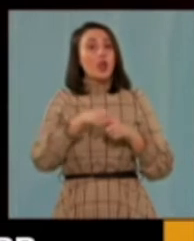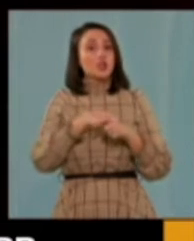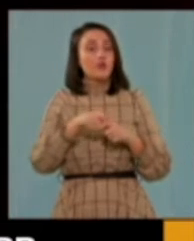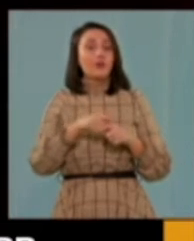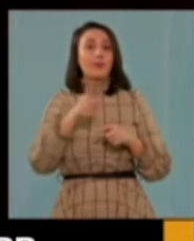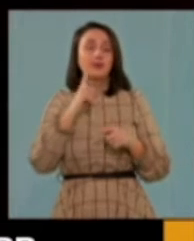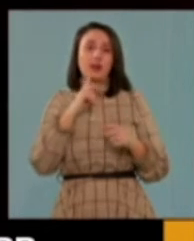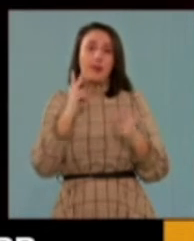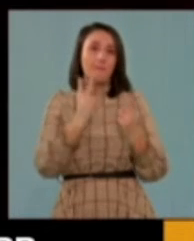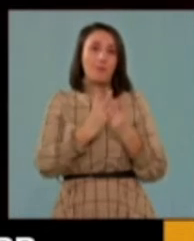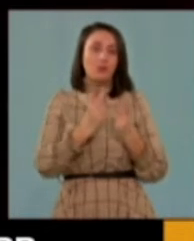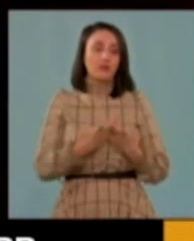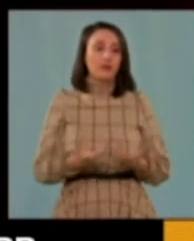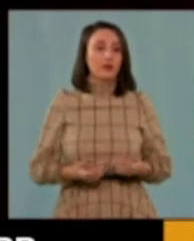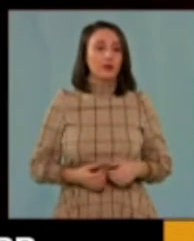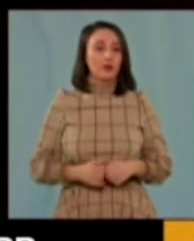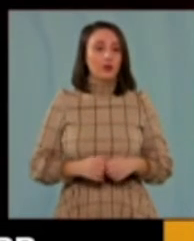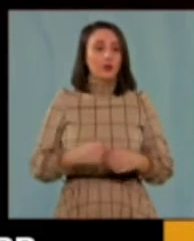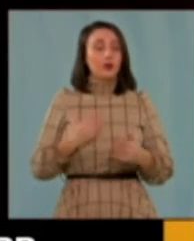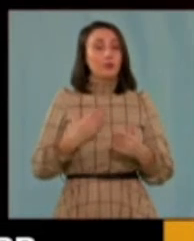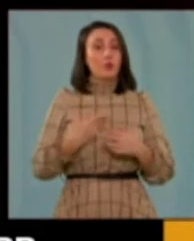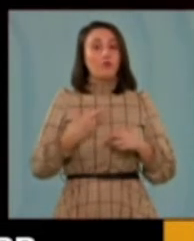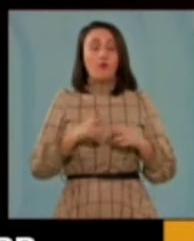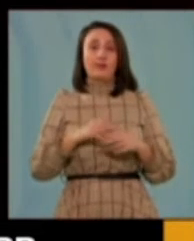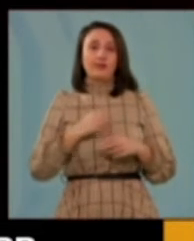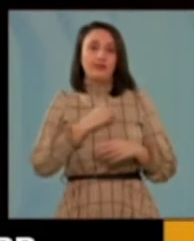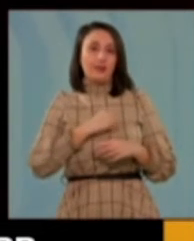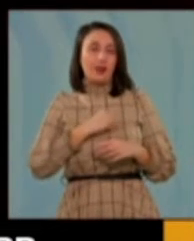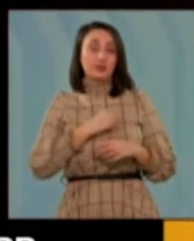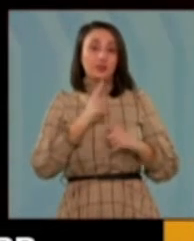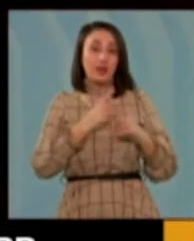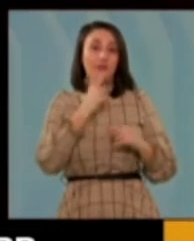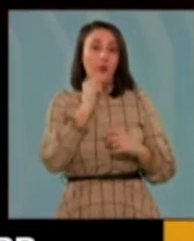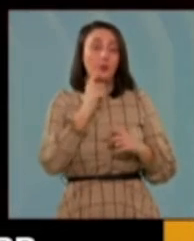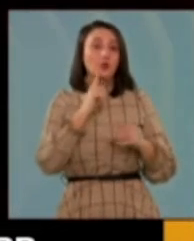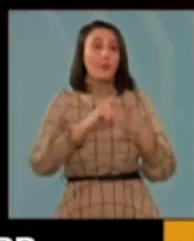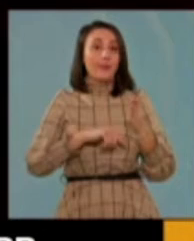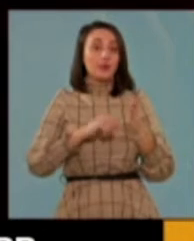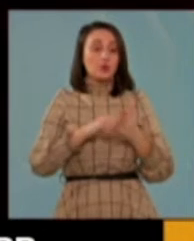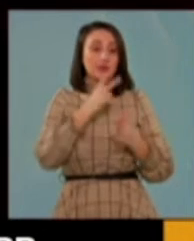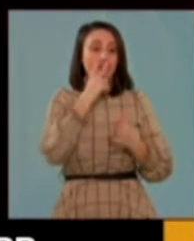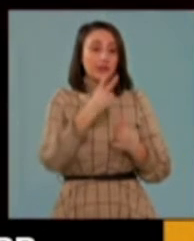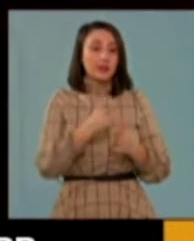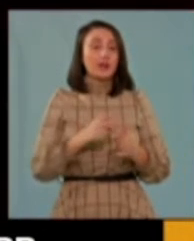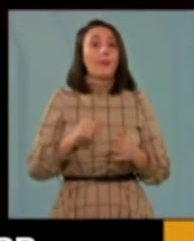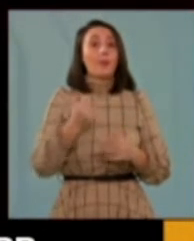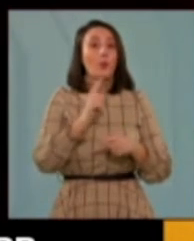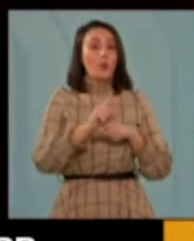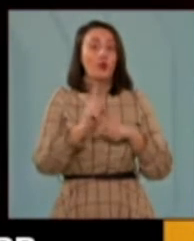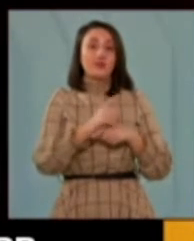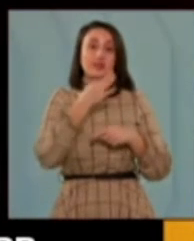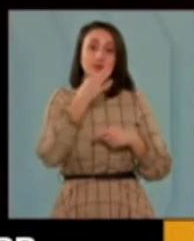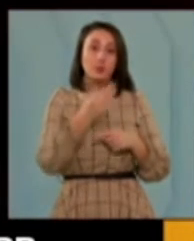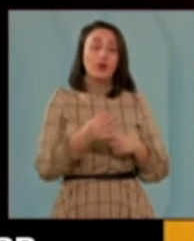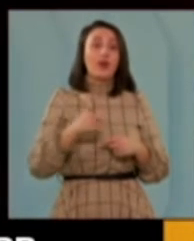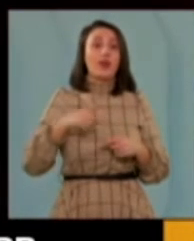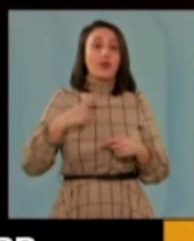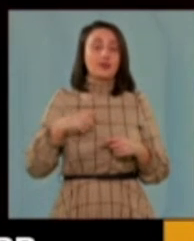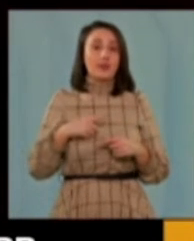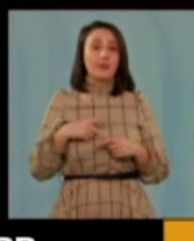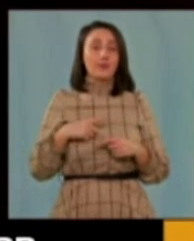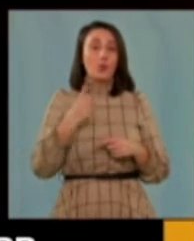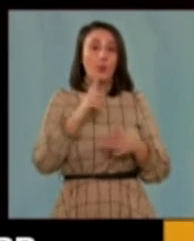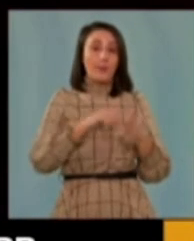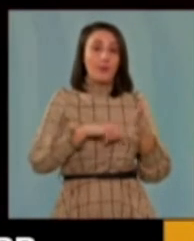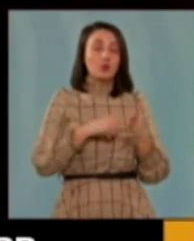problema inechităților, pentru că este foarte deranjantă și dacă stați de vorbă cu pensionarul, să vedeți că primul lucru pe care vi-l spun este că